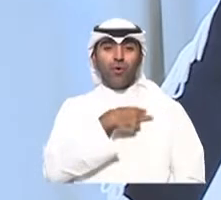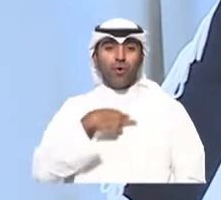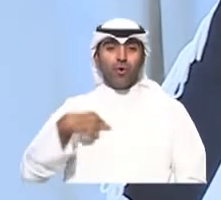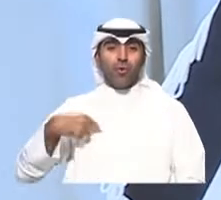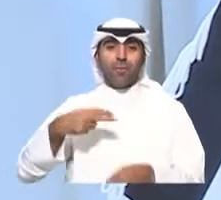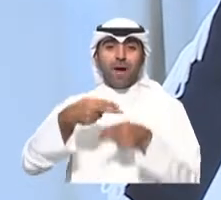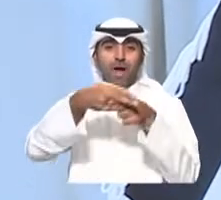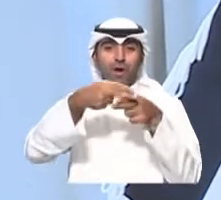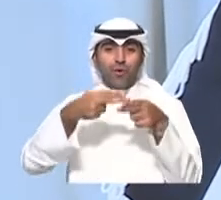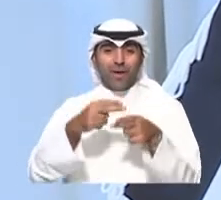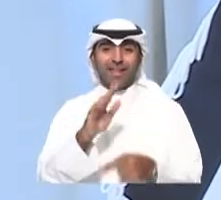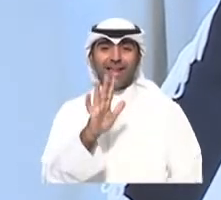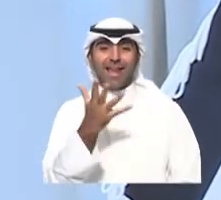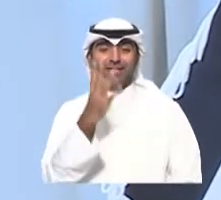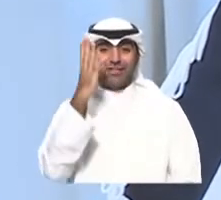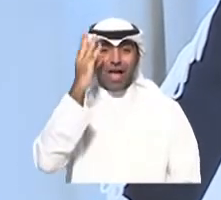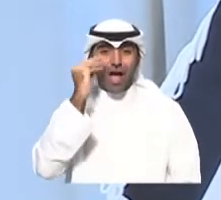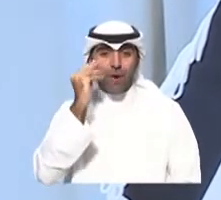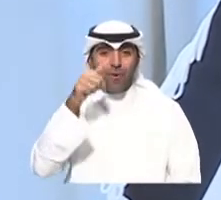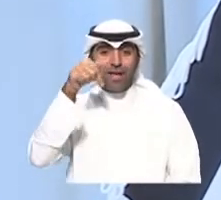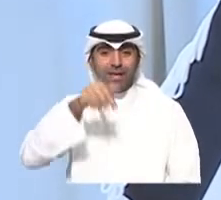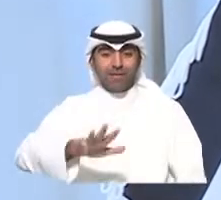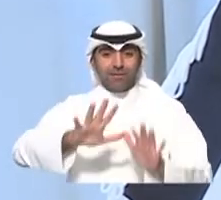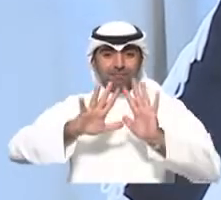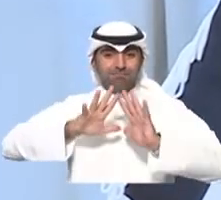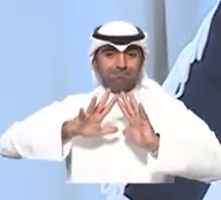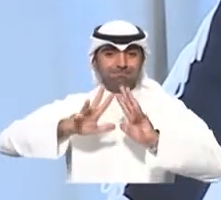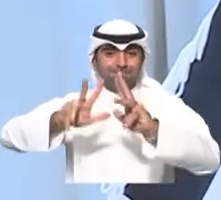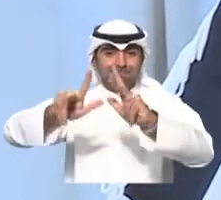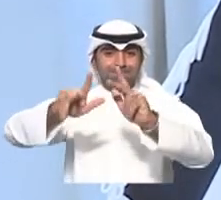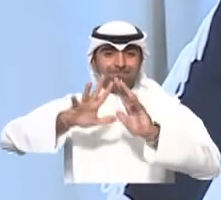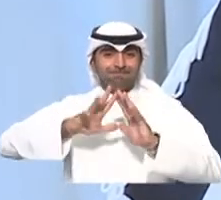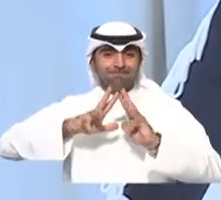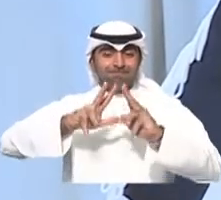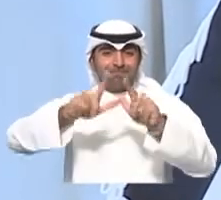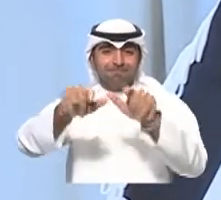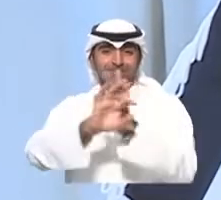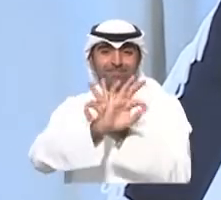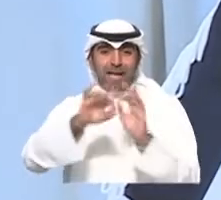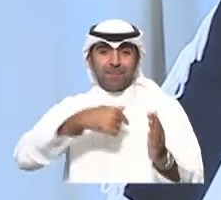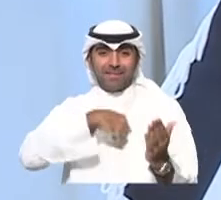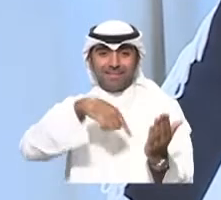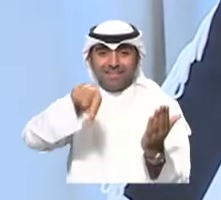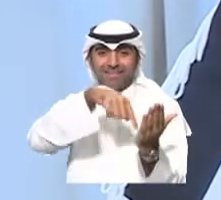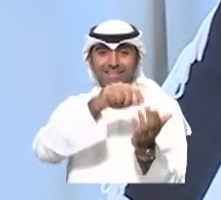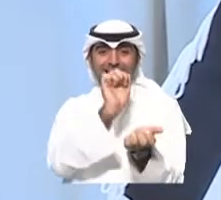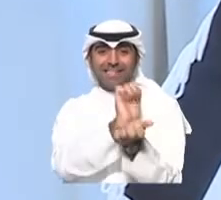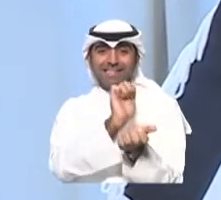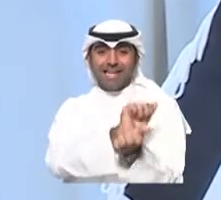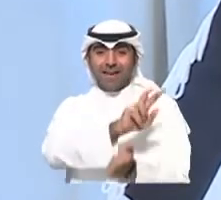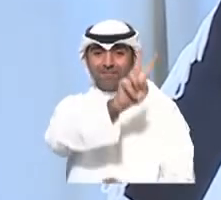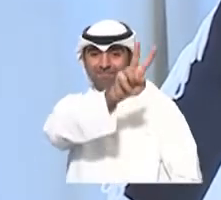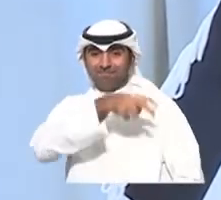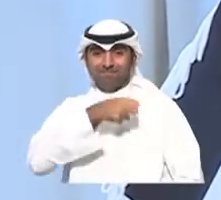استراتيجي راح يخدم قطاع الطاقة، وهو